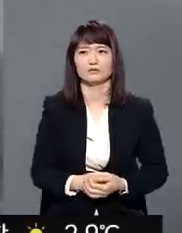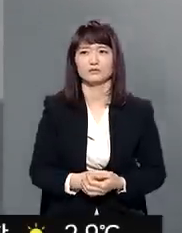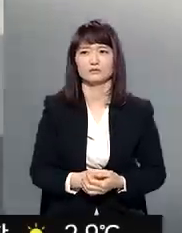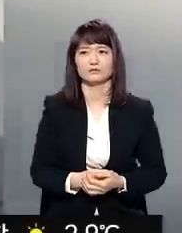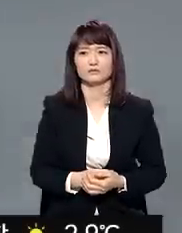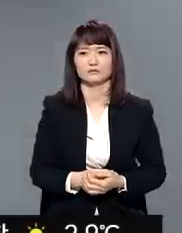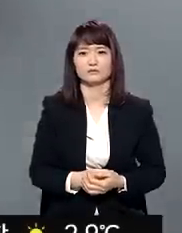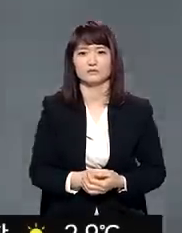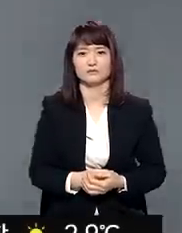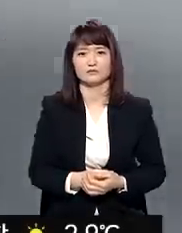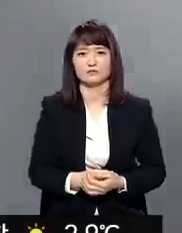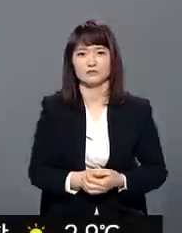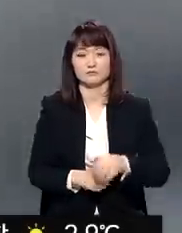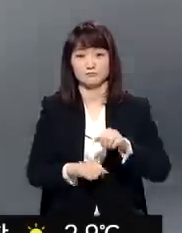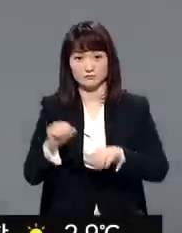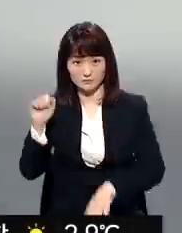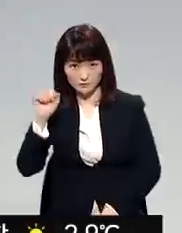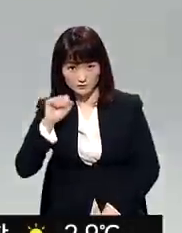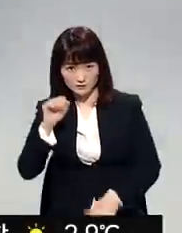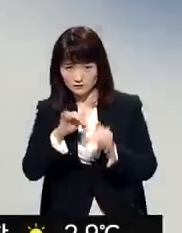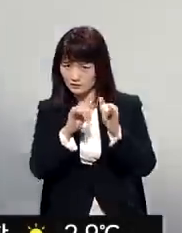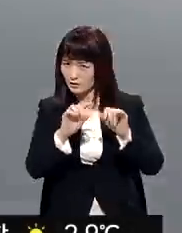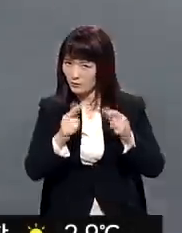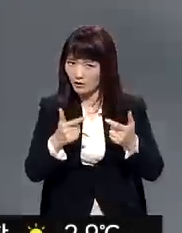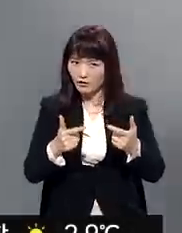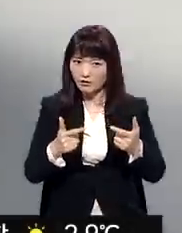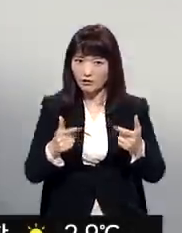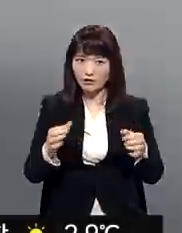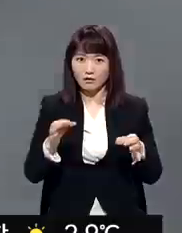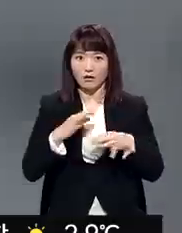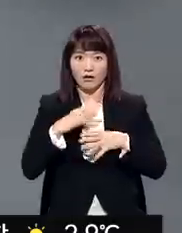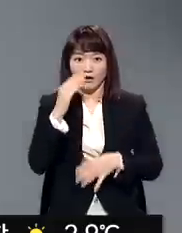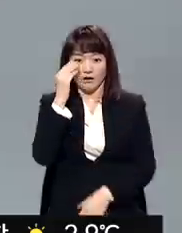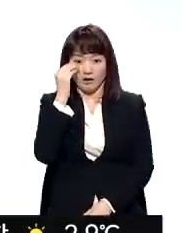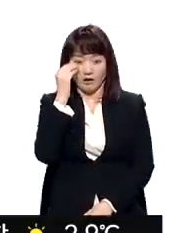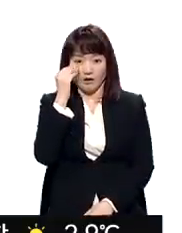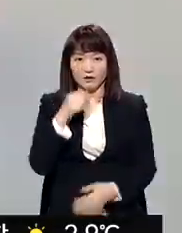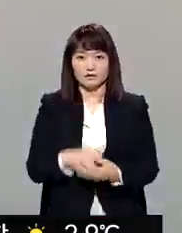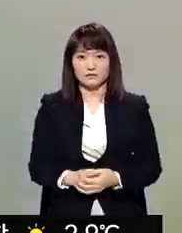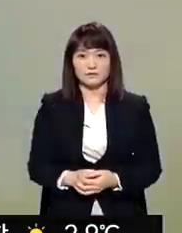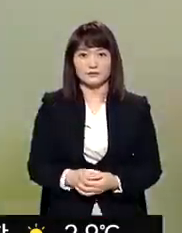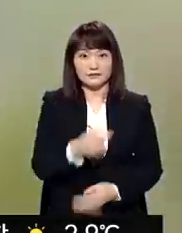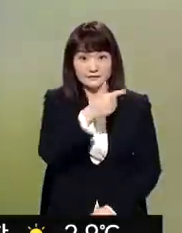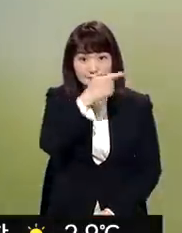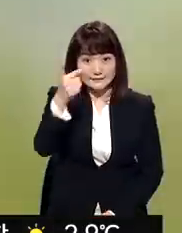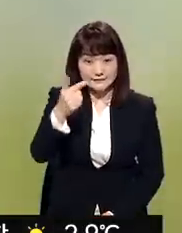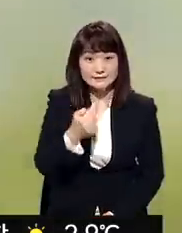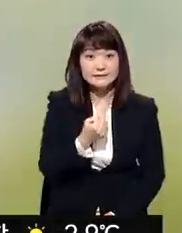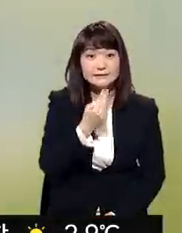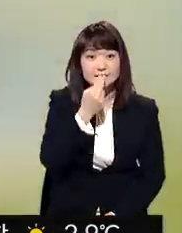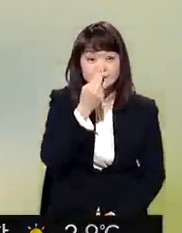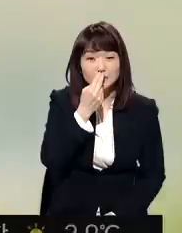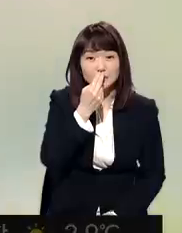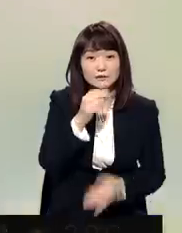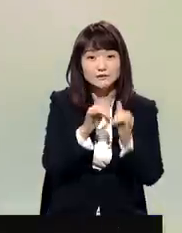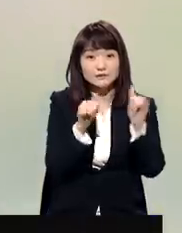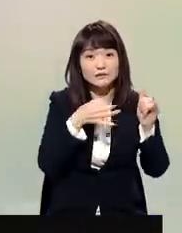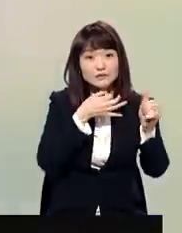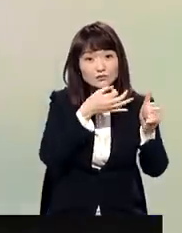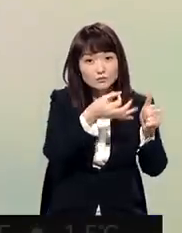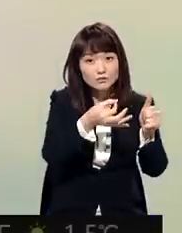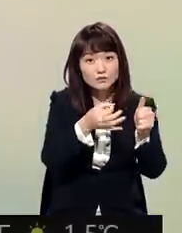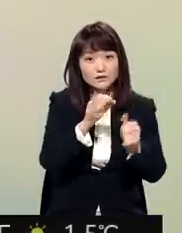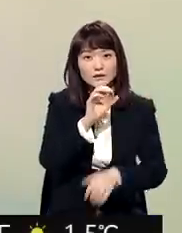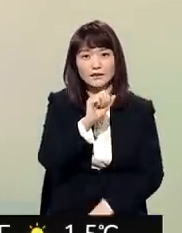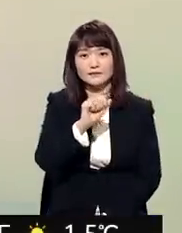큰 움직임은 보이지 않는데 운전자는 사람 아니냐면 놀라 신기합니다 자이언트 생명체라고 불리며이 영상들이